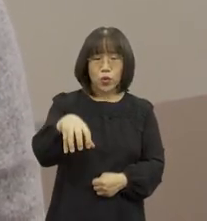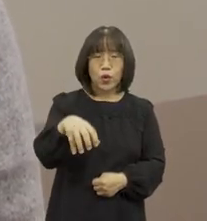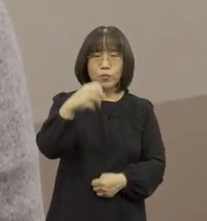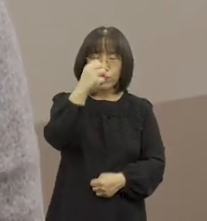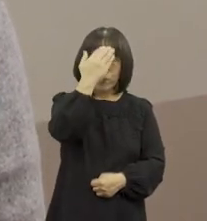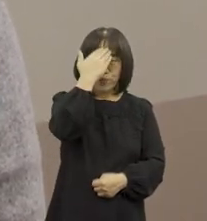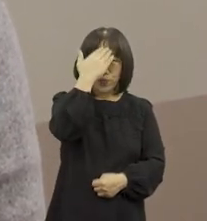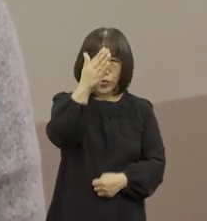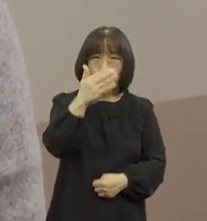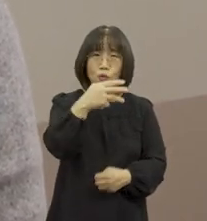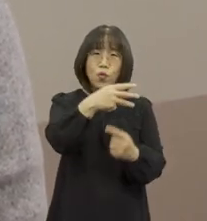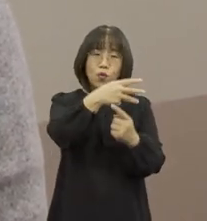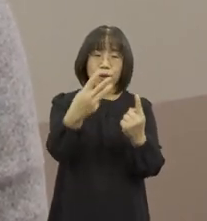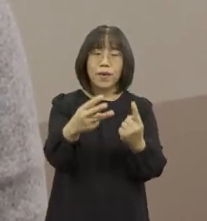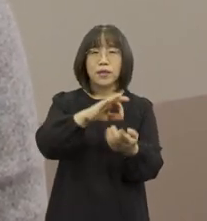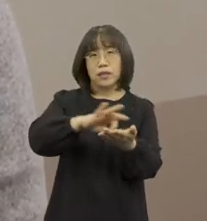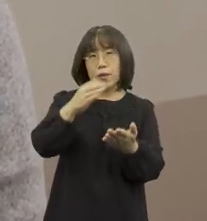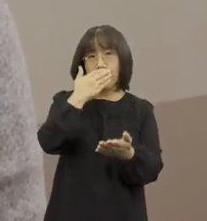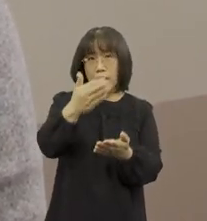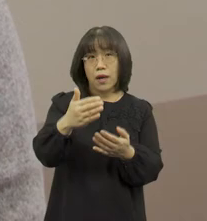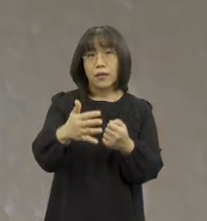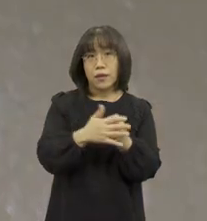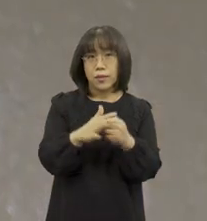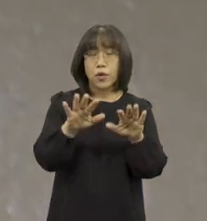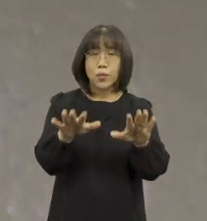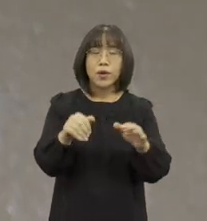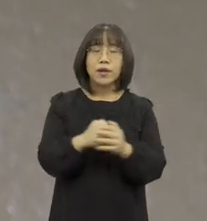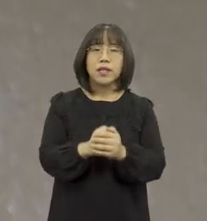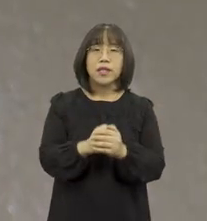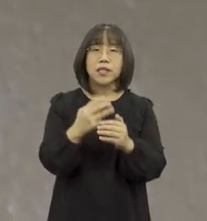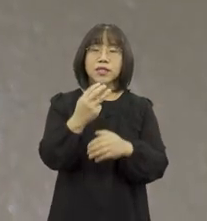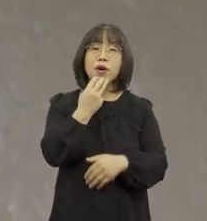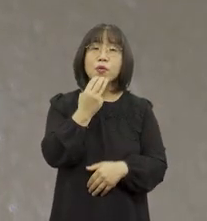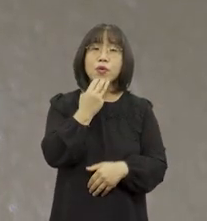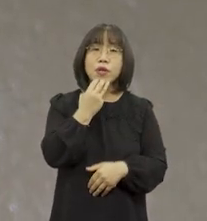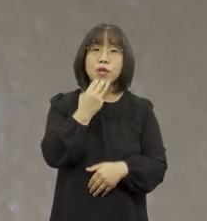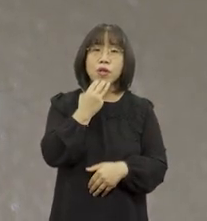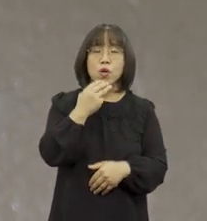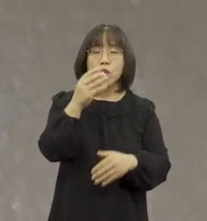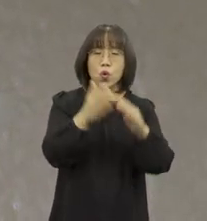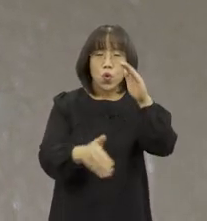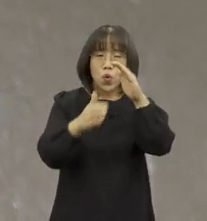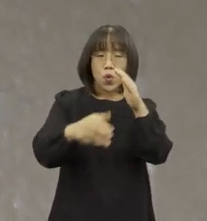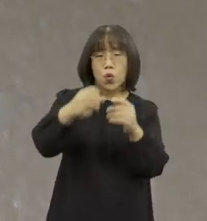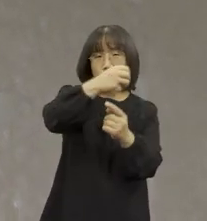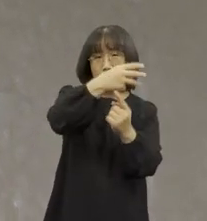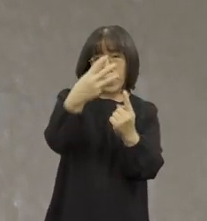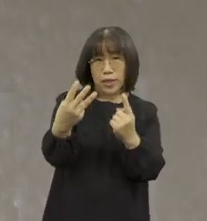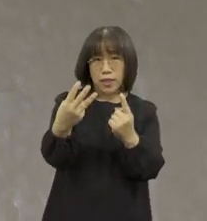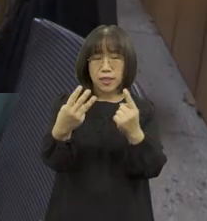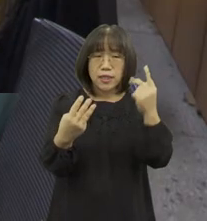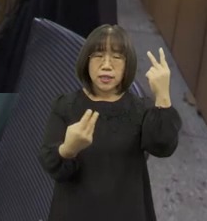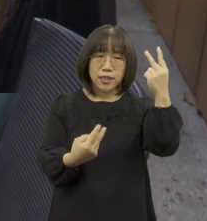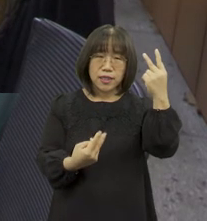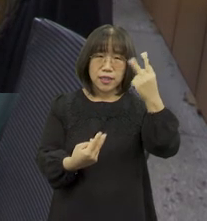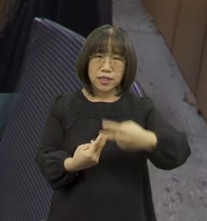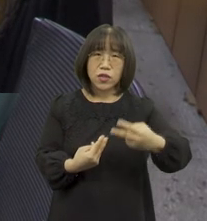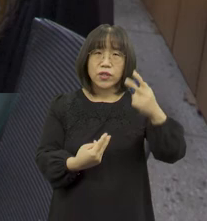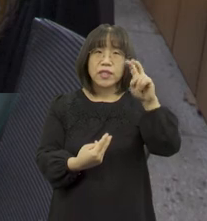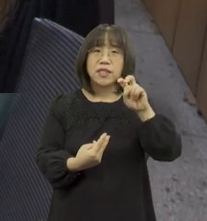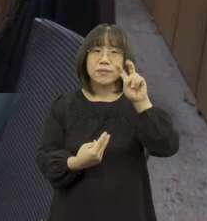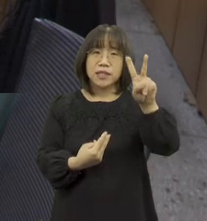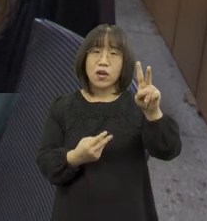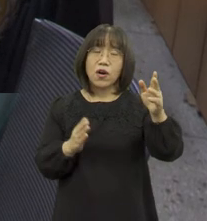무료 와이파이 사용이 가능합니다 한편 시범서비스 중인 서울시 공공 와이파이 같이 오는